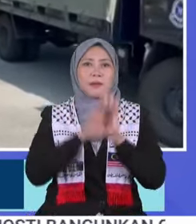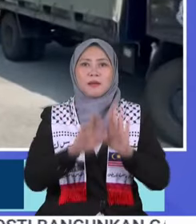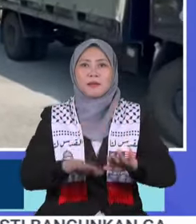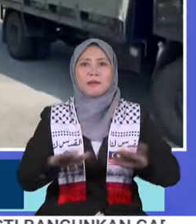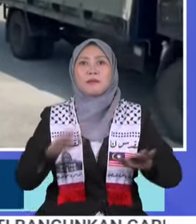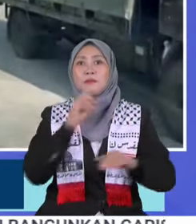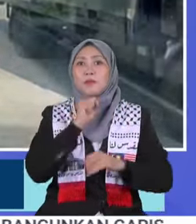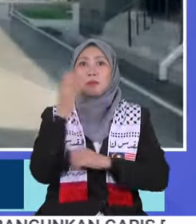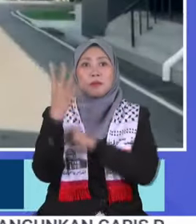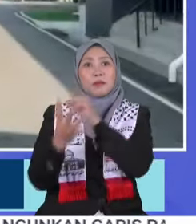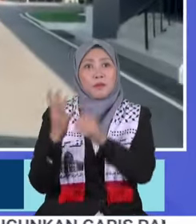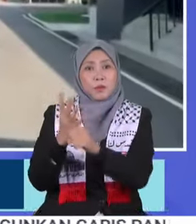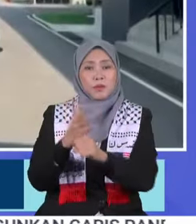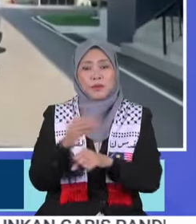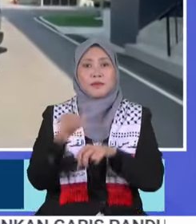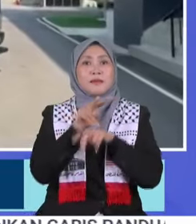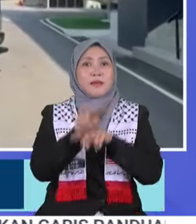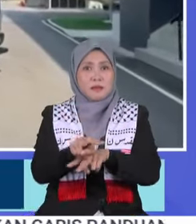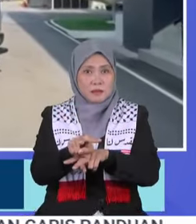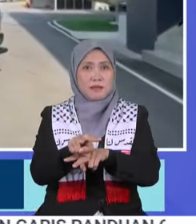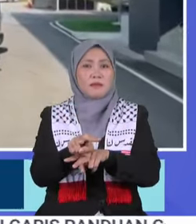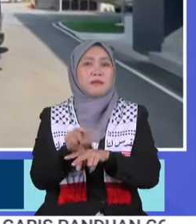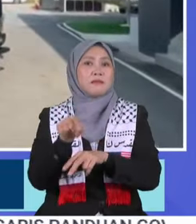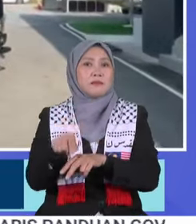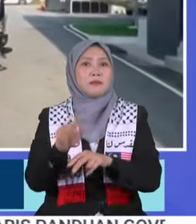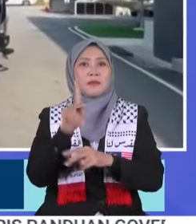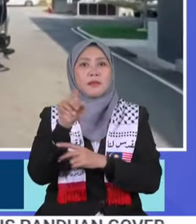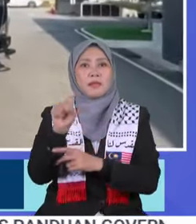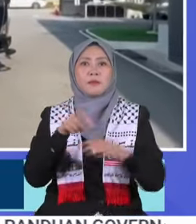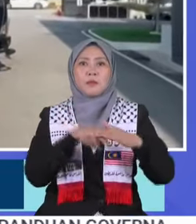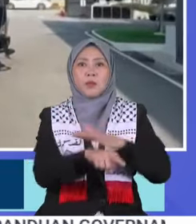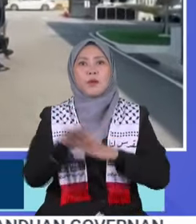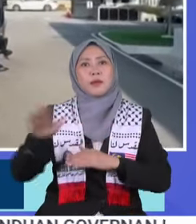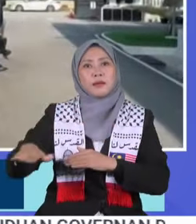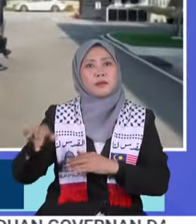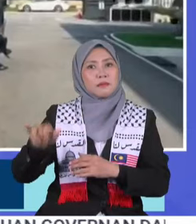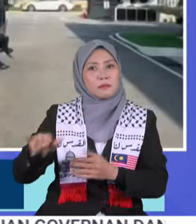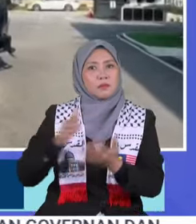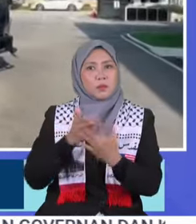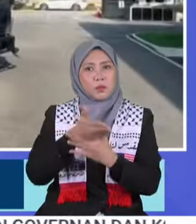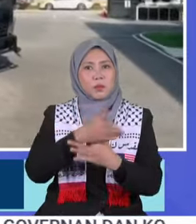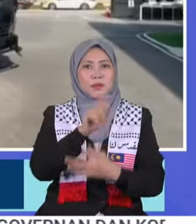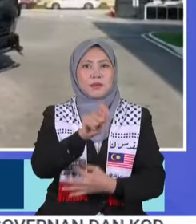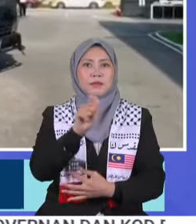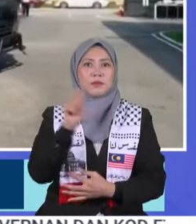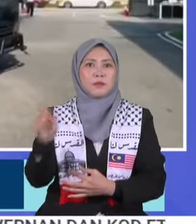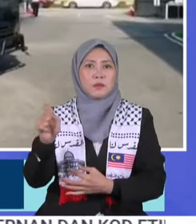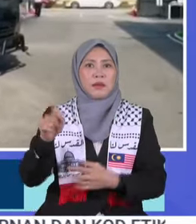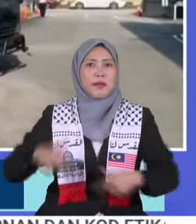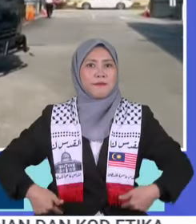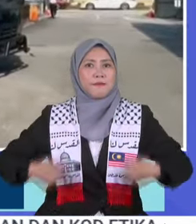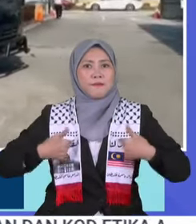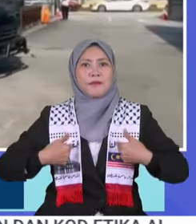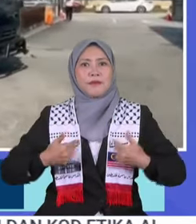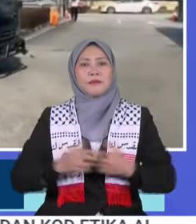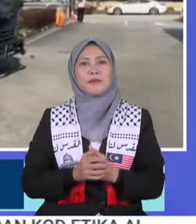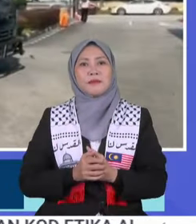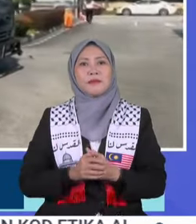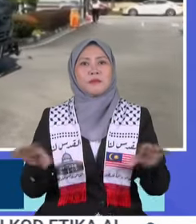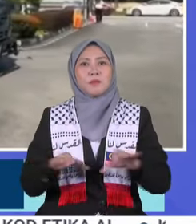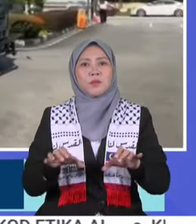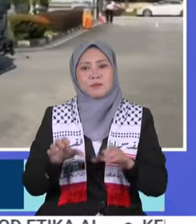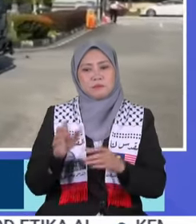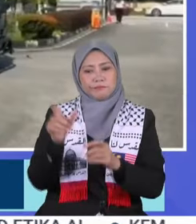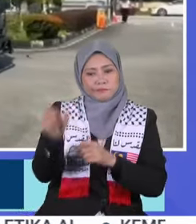4 tahun yang juga saksi pendakwaan bagi kes pembunuhan adiknya itu menerusi platform TikTok Live yang